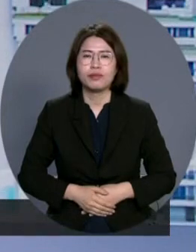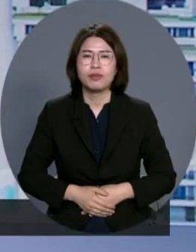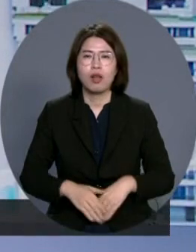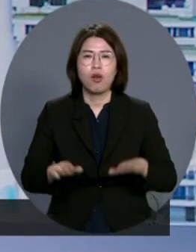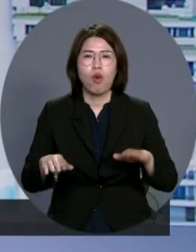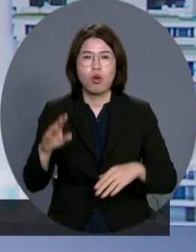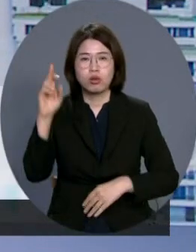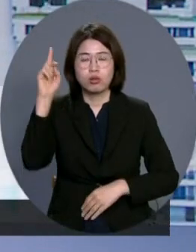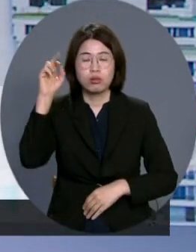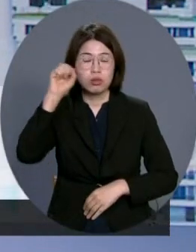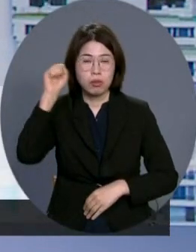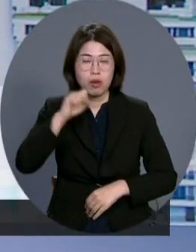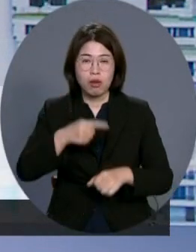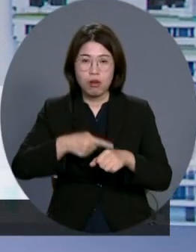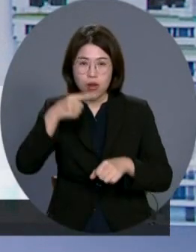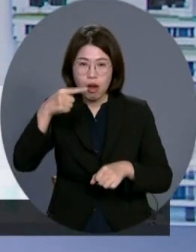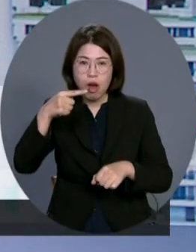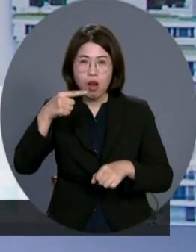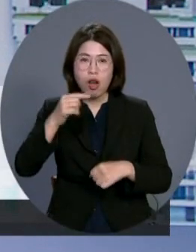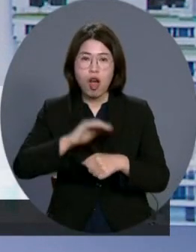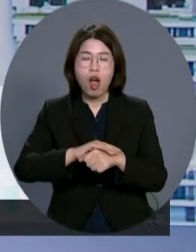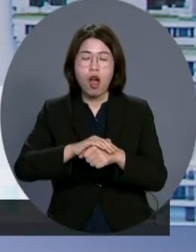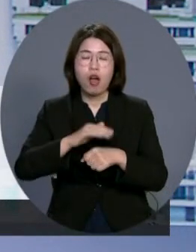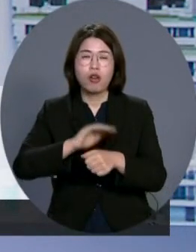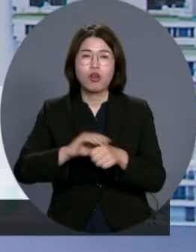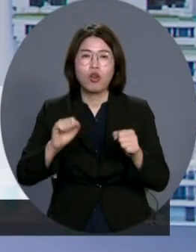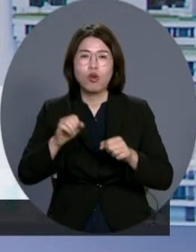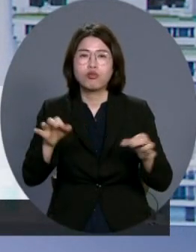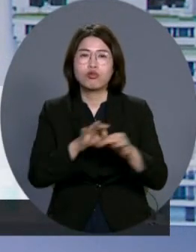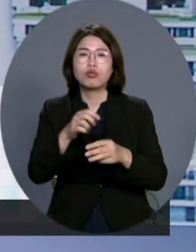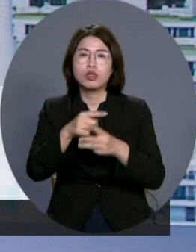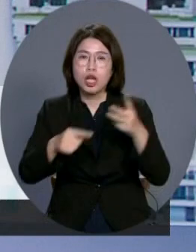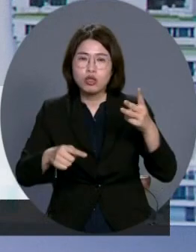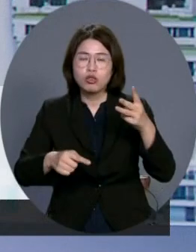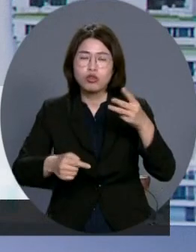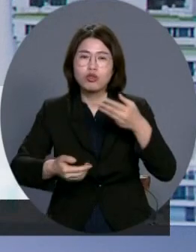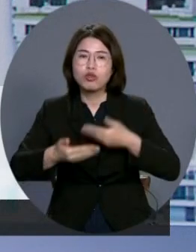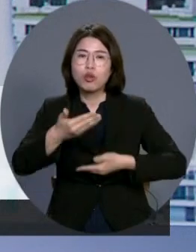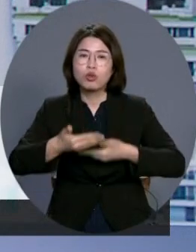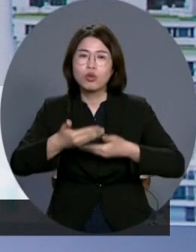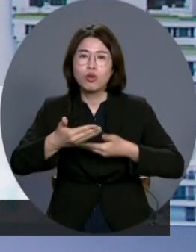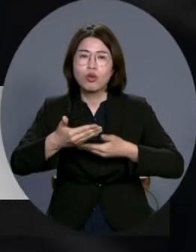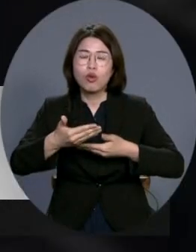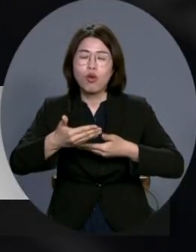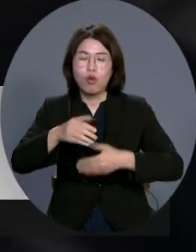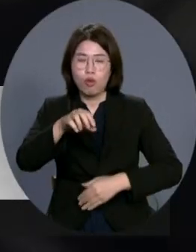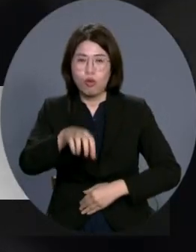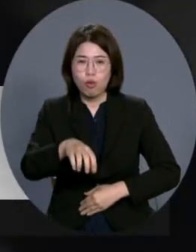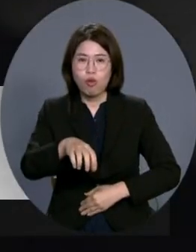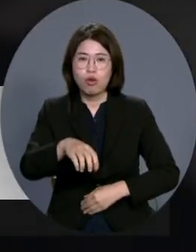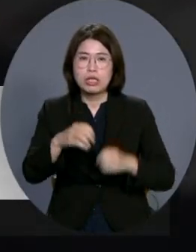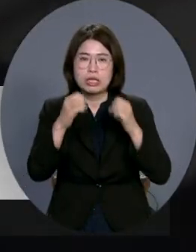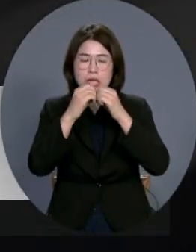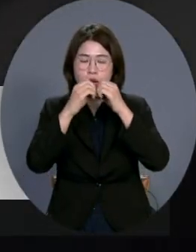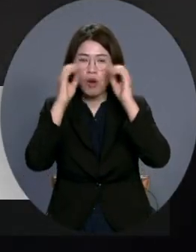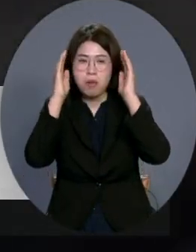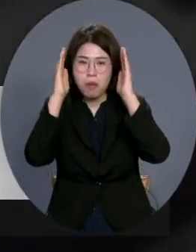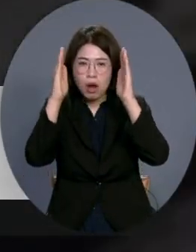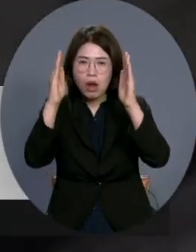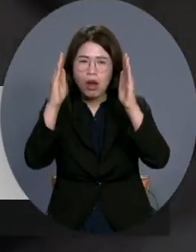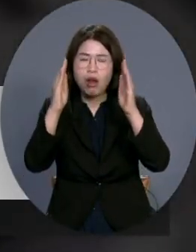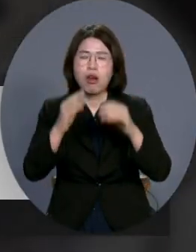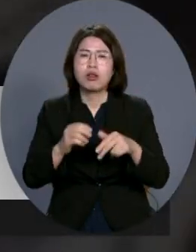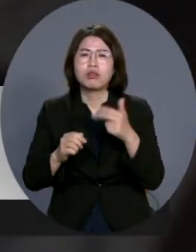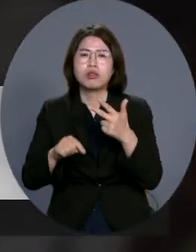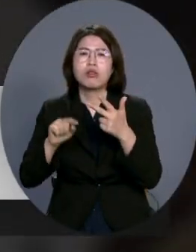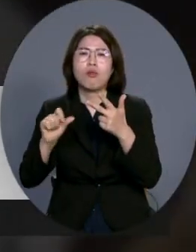오늘 오전 1시쯤 경북 상주시 공검면 중부 내륙고속도로 북상주 나들목 인근에서 창원 방향으로 달리던